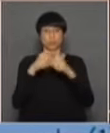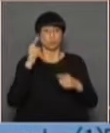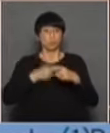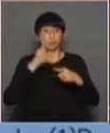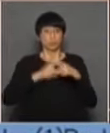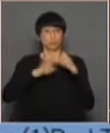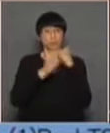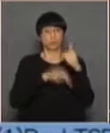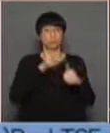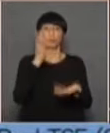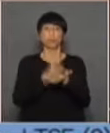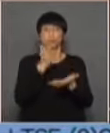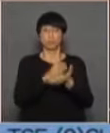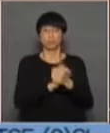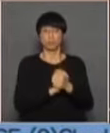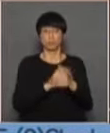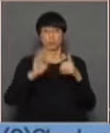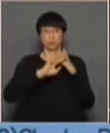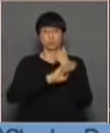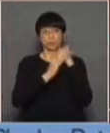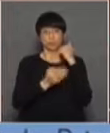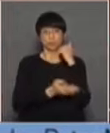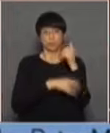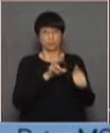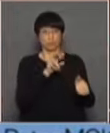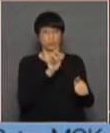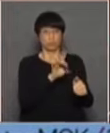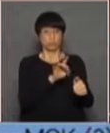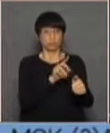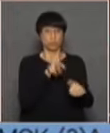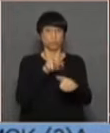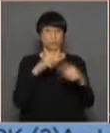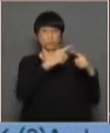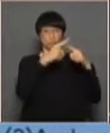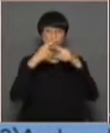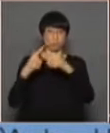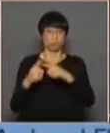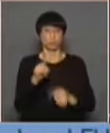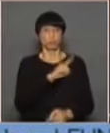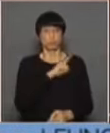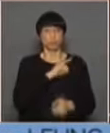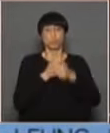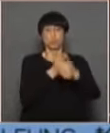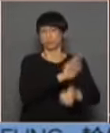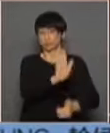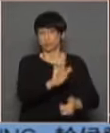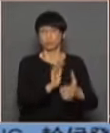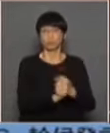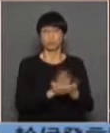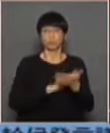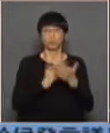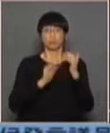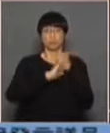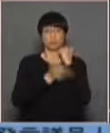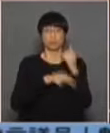治。以法治人是当权者制定法律管治人民，自己无需守法。而法治的意